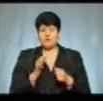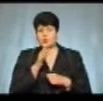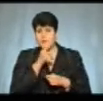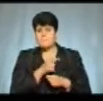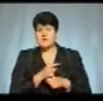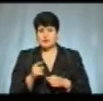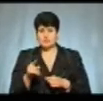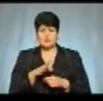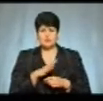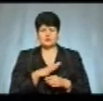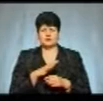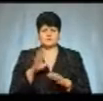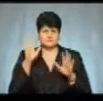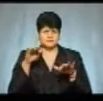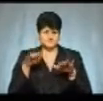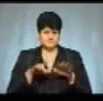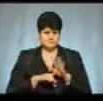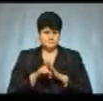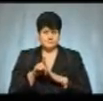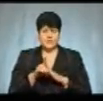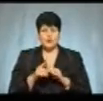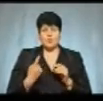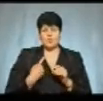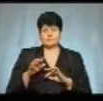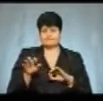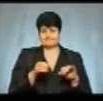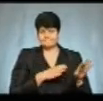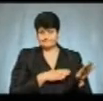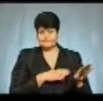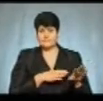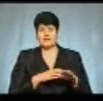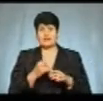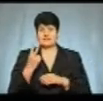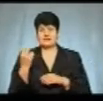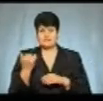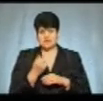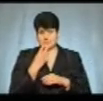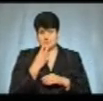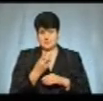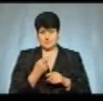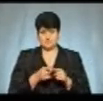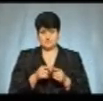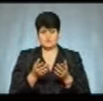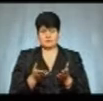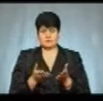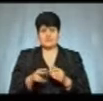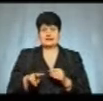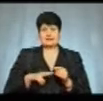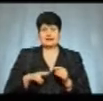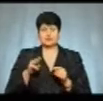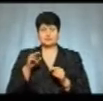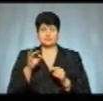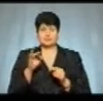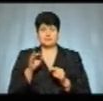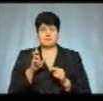була засніжена дорога, охорону було знято. І два тижні ми бачимо цю картину. Директор ТОВ